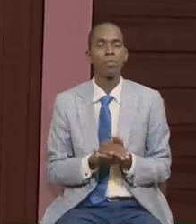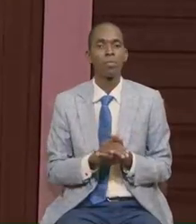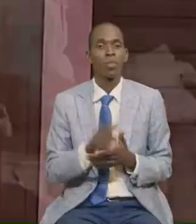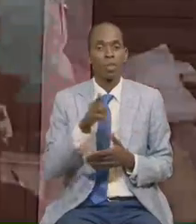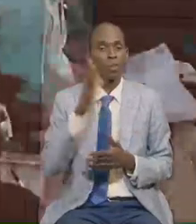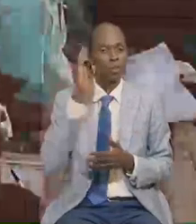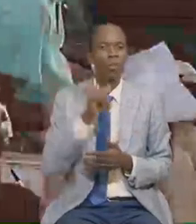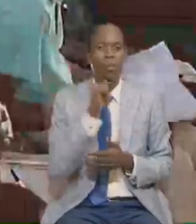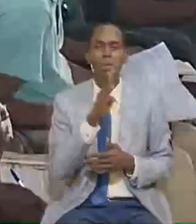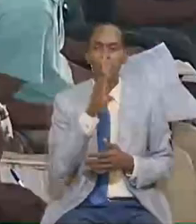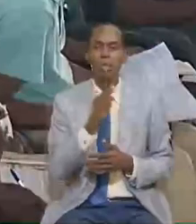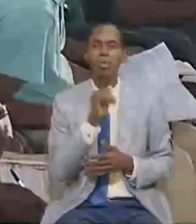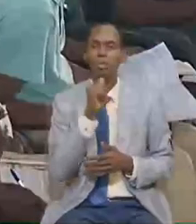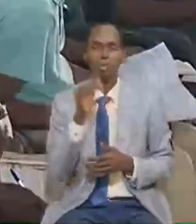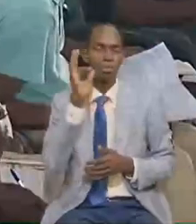fructueux